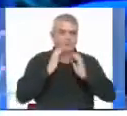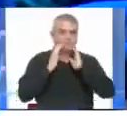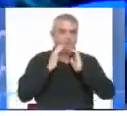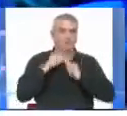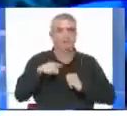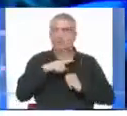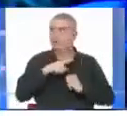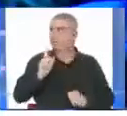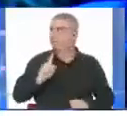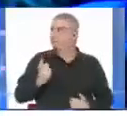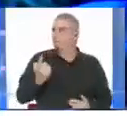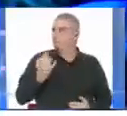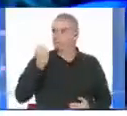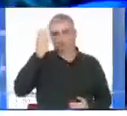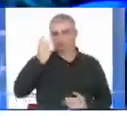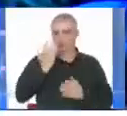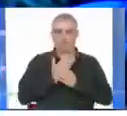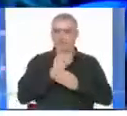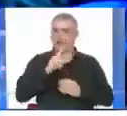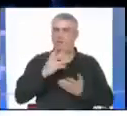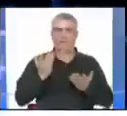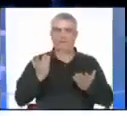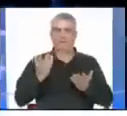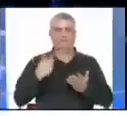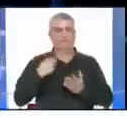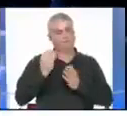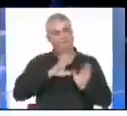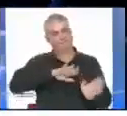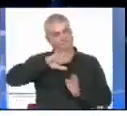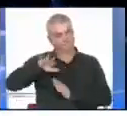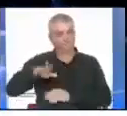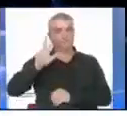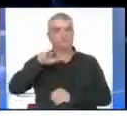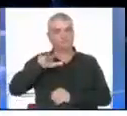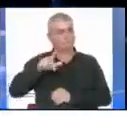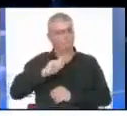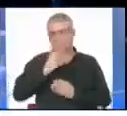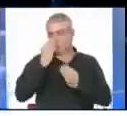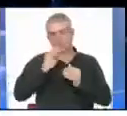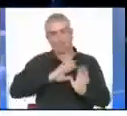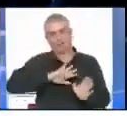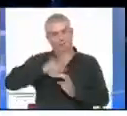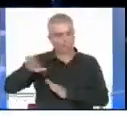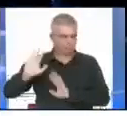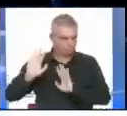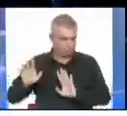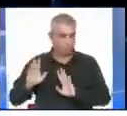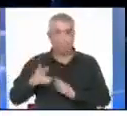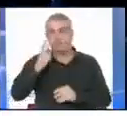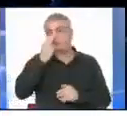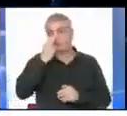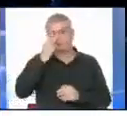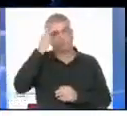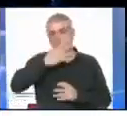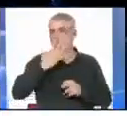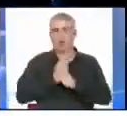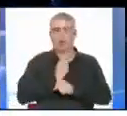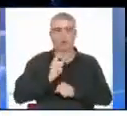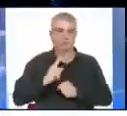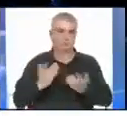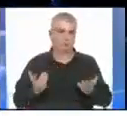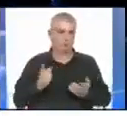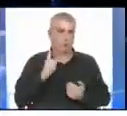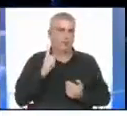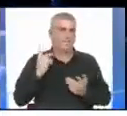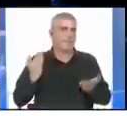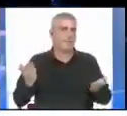מהתקשורת. לא, מה זה שטויות בתיקי אלפים? אוקיי, שמנו בצד 3,000, הוא לא חשוד שם, ניסו, הבנו, לא הצליחו.